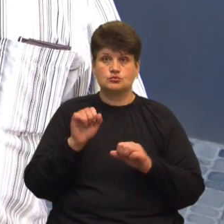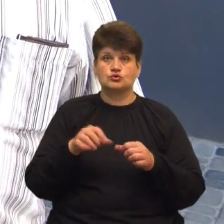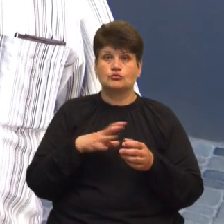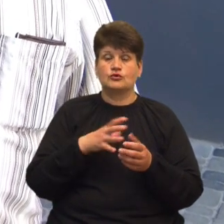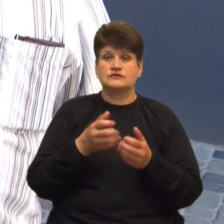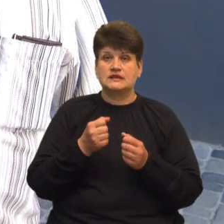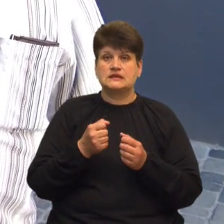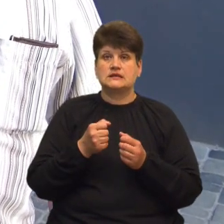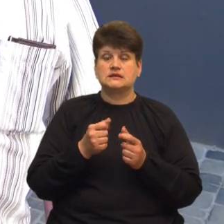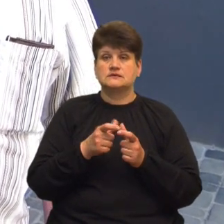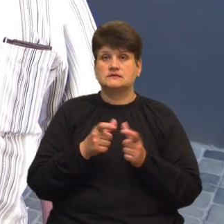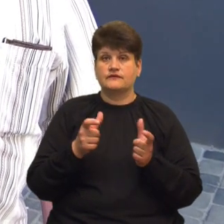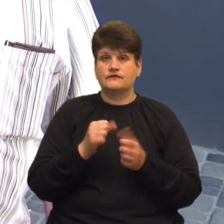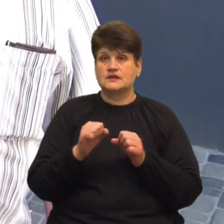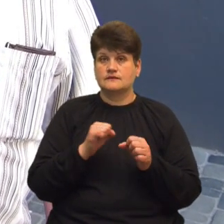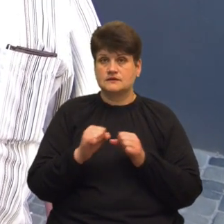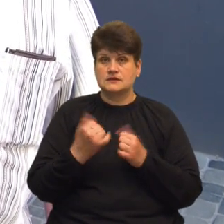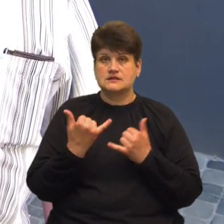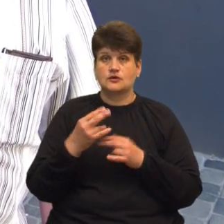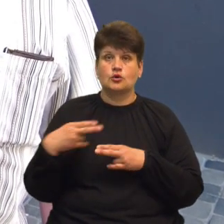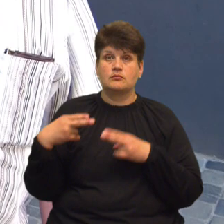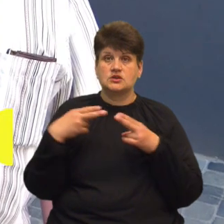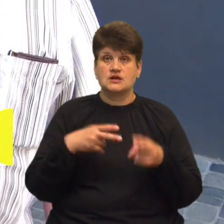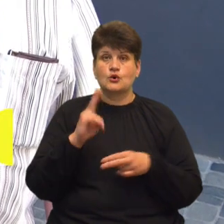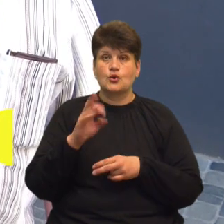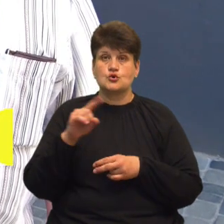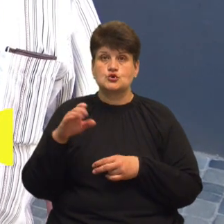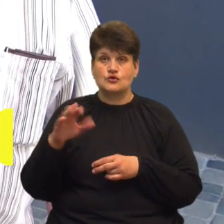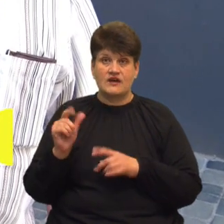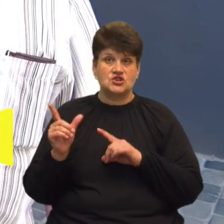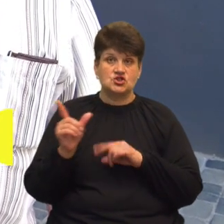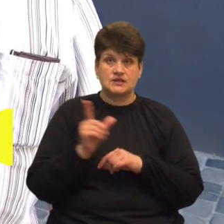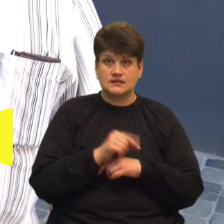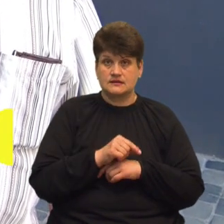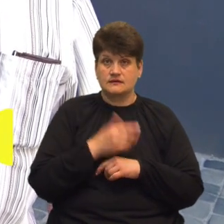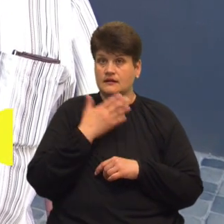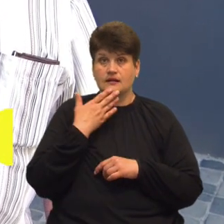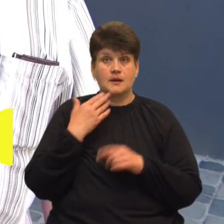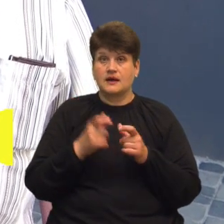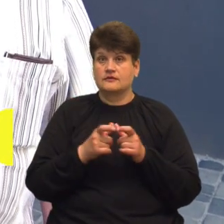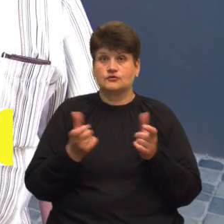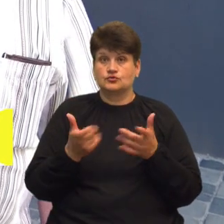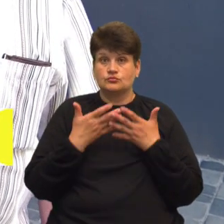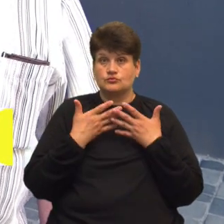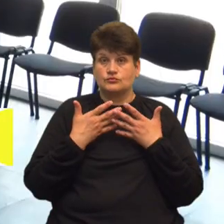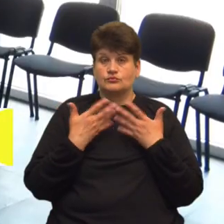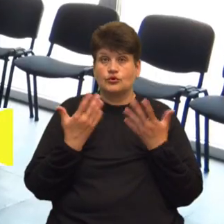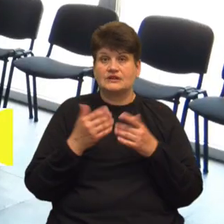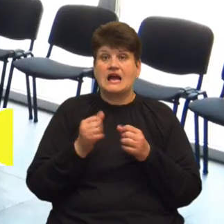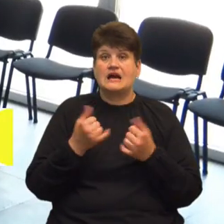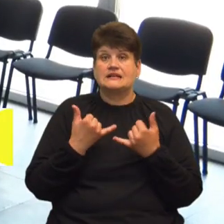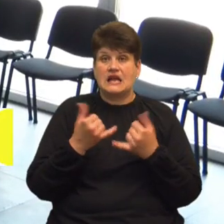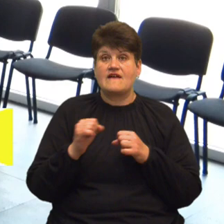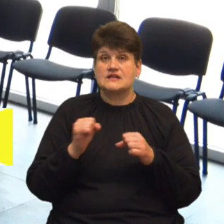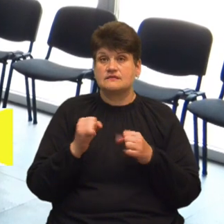квиточок. Зараз практично, от, хто приїжджає в Козову відрядження чи їде з Козову, немає квиточка, тому що для відрядження потрібен квиточок. А це